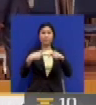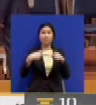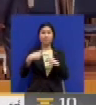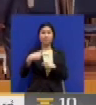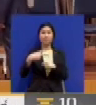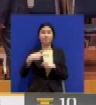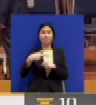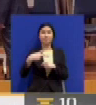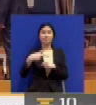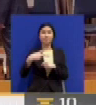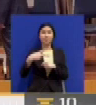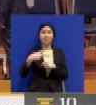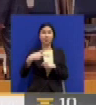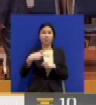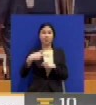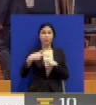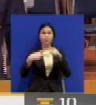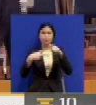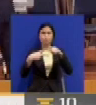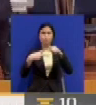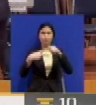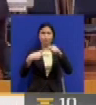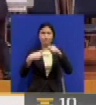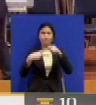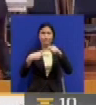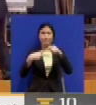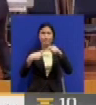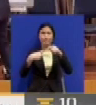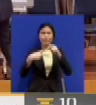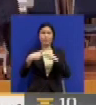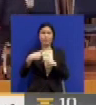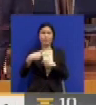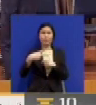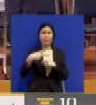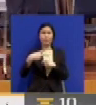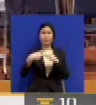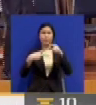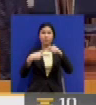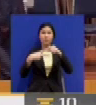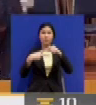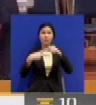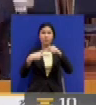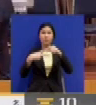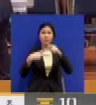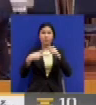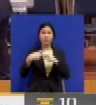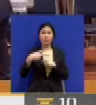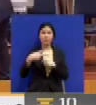าอย่างนี้ไงแปลว่าเสี่ยหนูก็เป็นนายกสมมติน ะ แล้วก็นั้นก็ว่ากันไปแล้วก็3ลุงก็กลับไปอยู่บ้